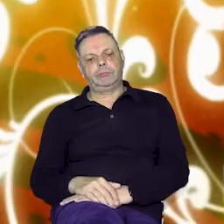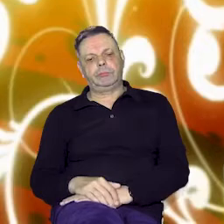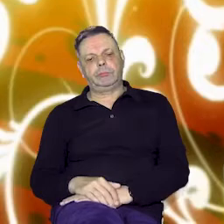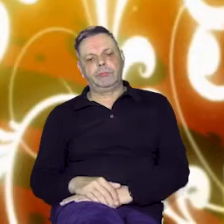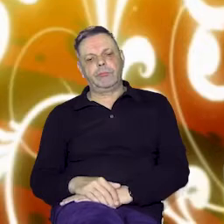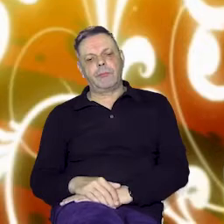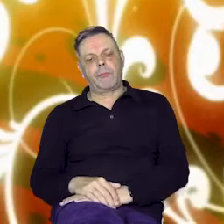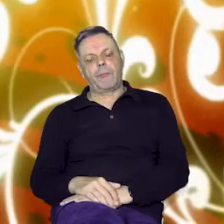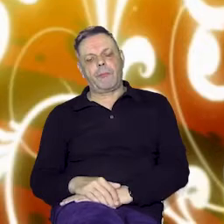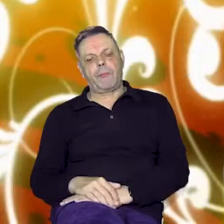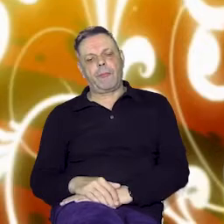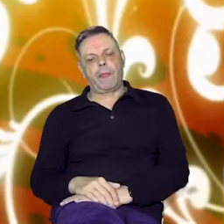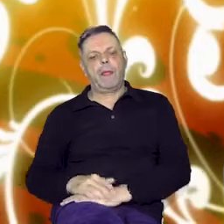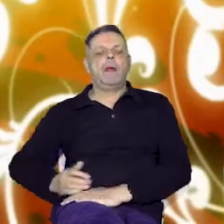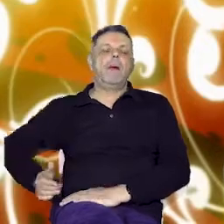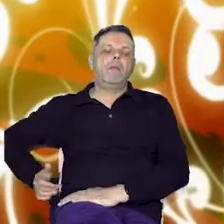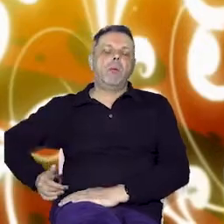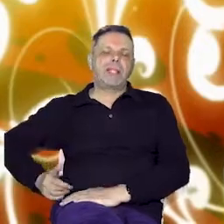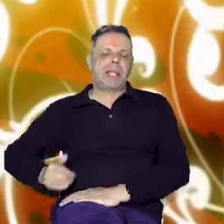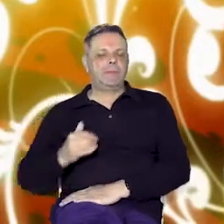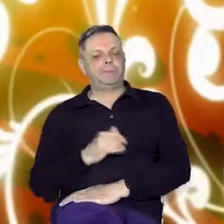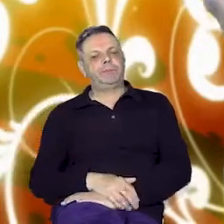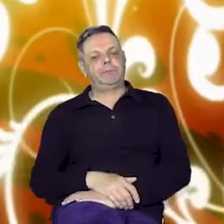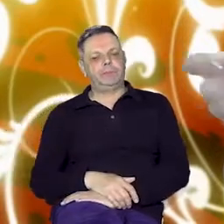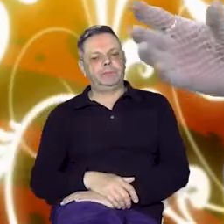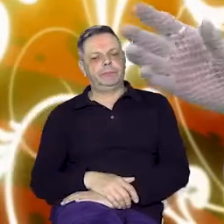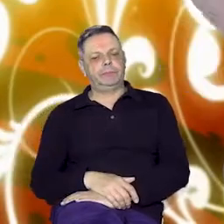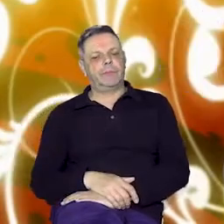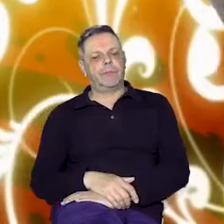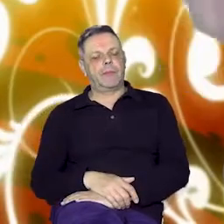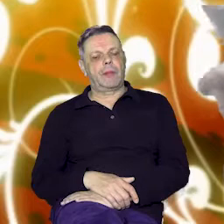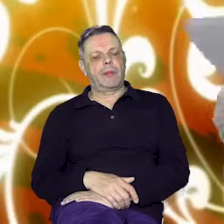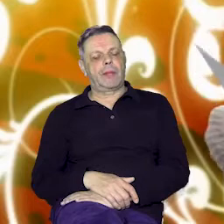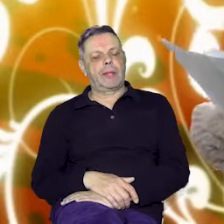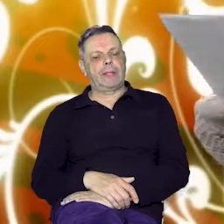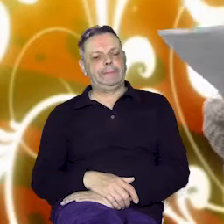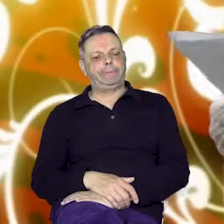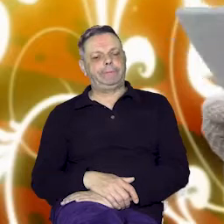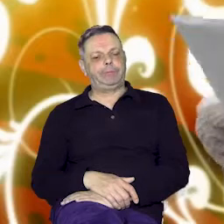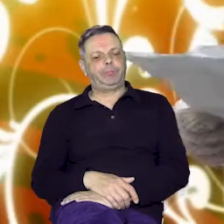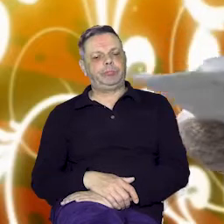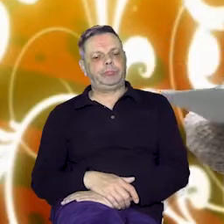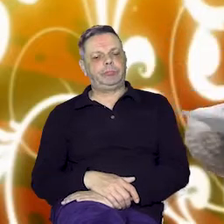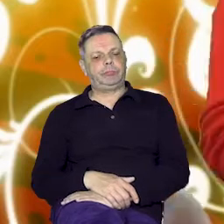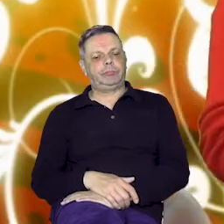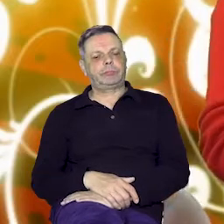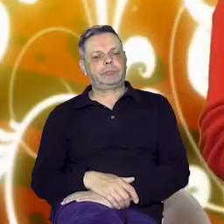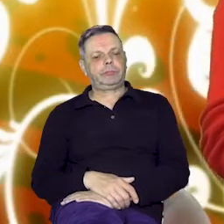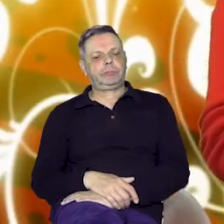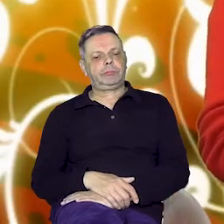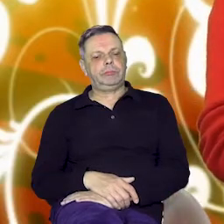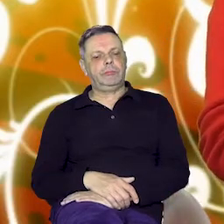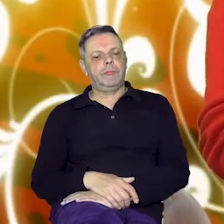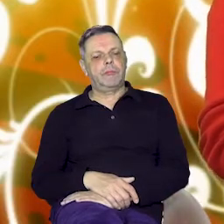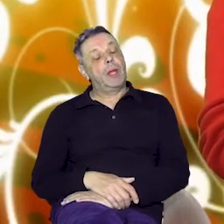bubrege. Mi bi mogli imati jedan dio analitički, a jedan dio liječnički. A znate što, ja ću se sad vratiti na bubreg,